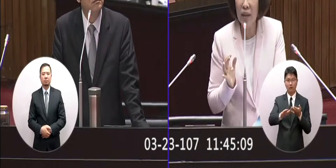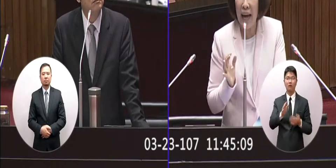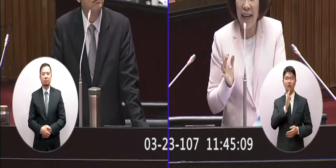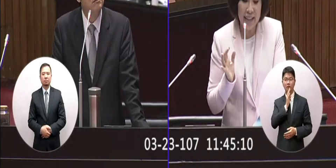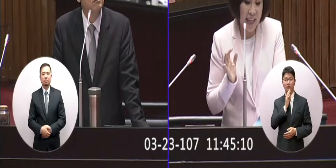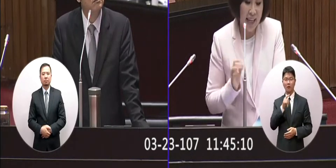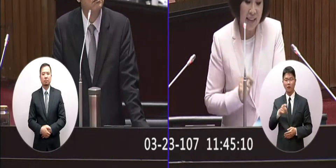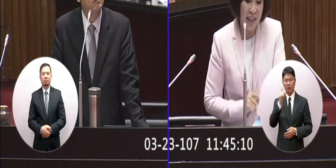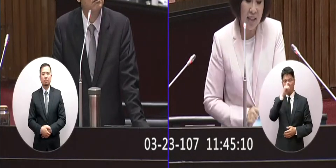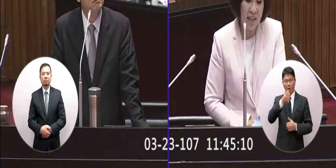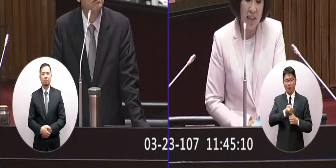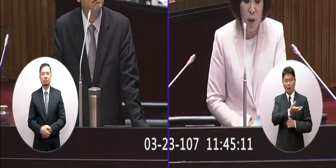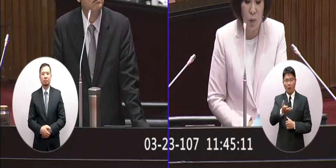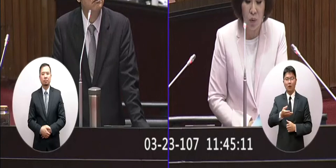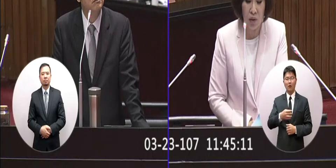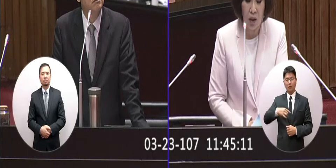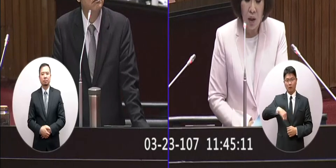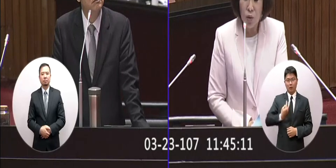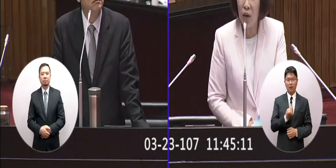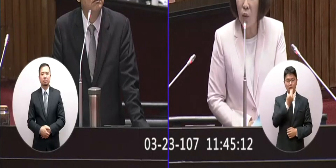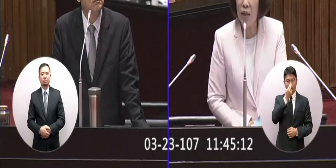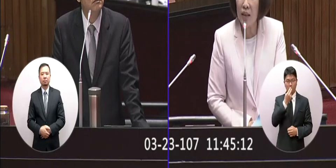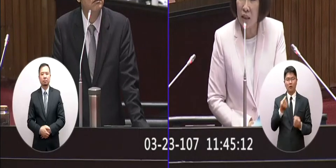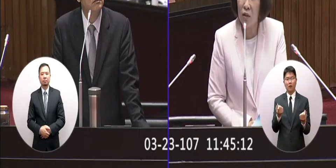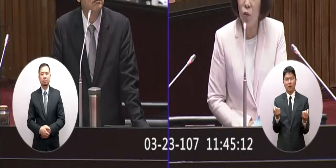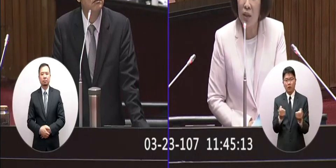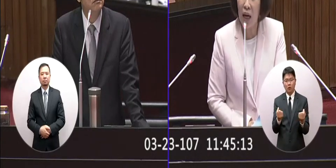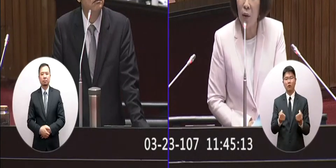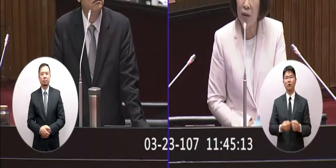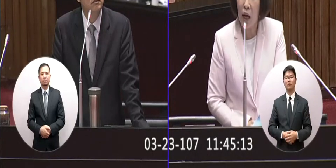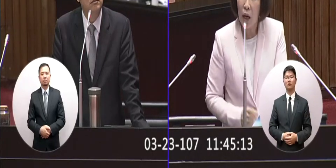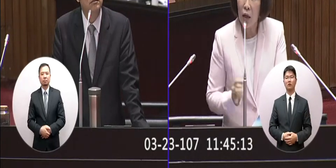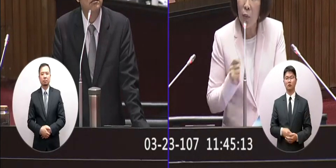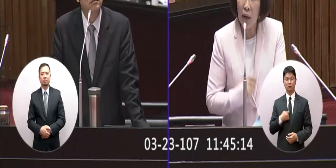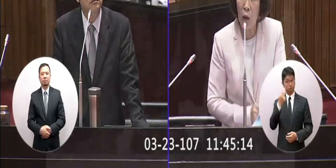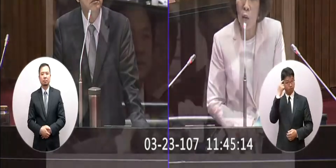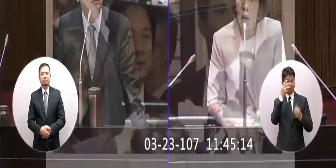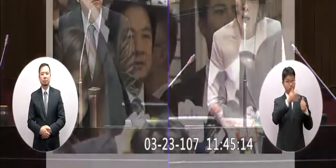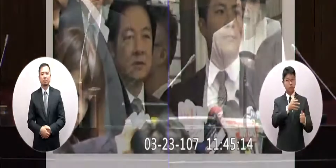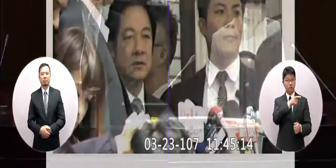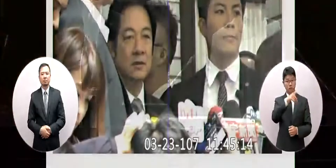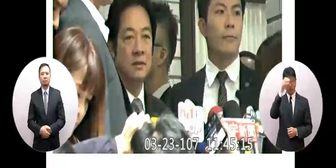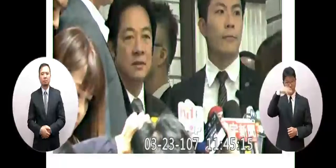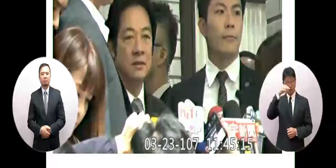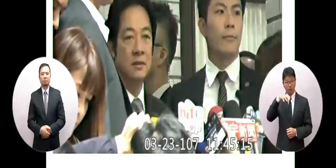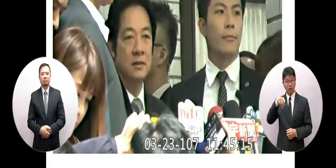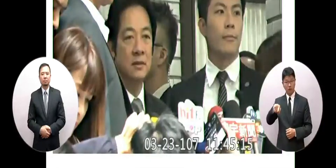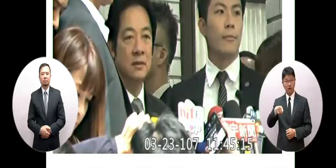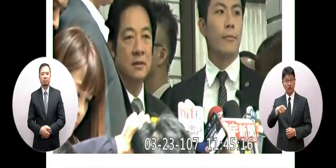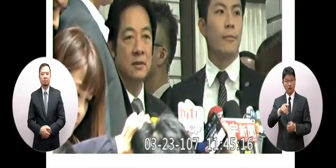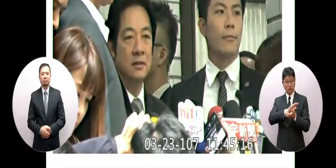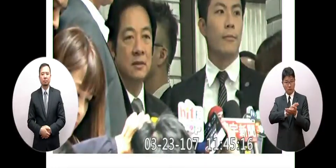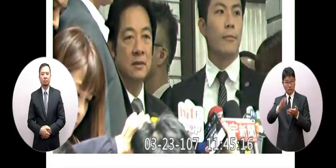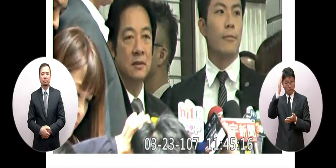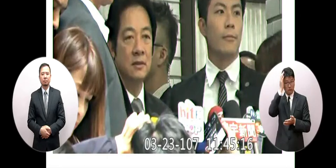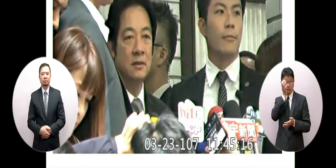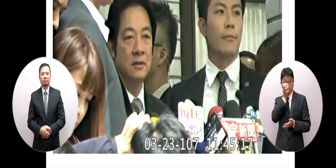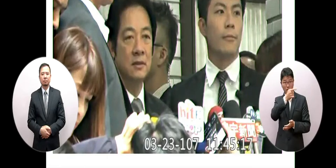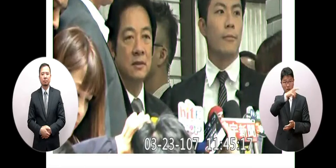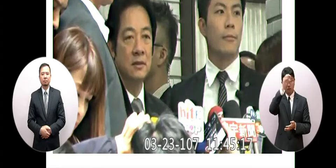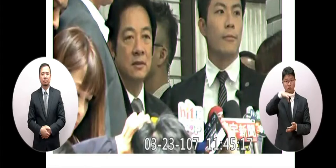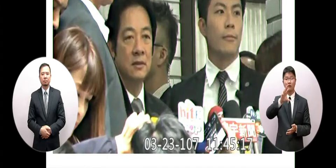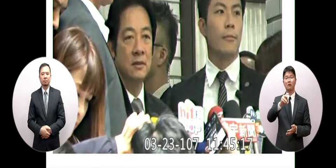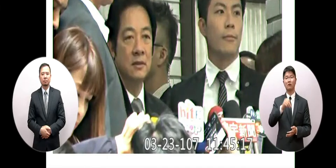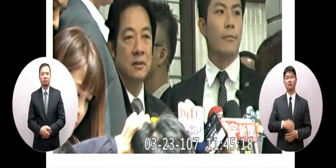它的污染跟天然气是差不多的，所以我想请问一下院长，你有没有看过干净的煤炭？ 这